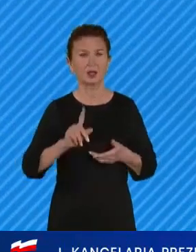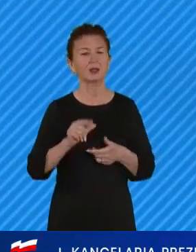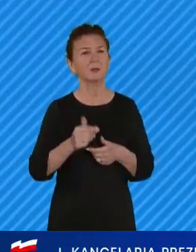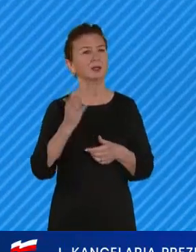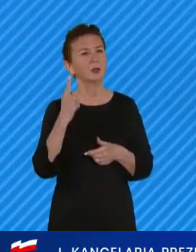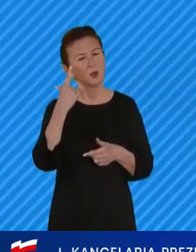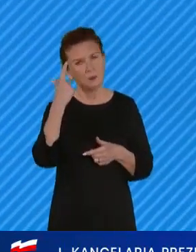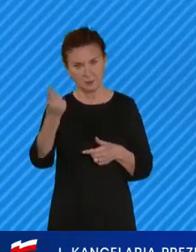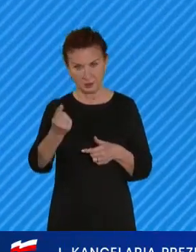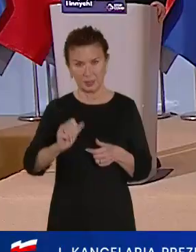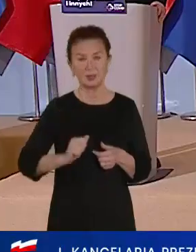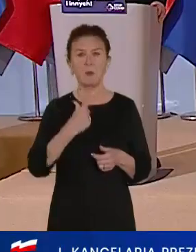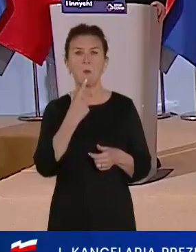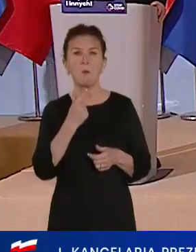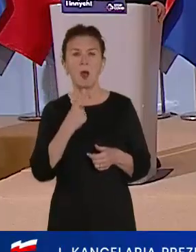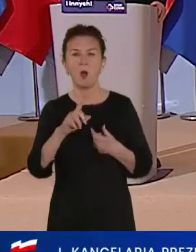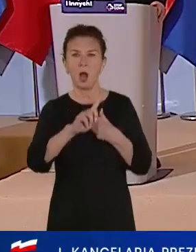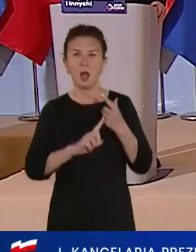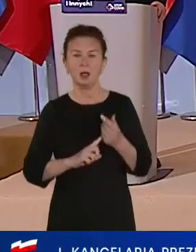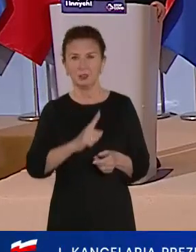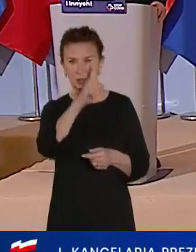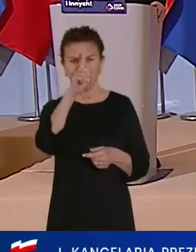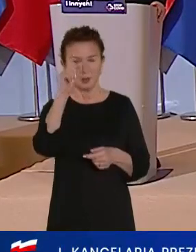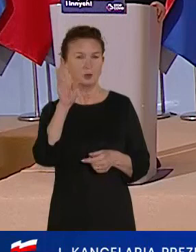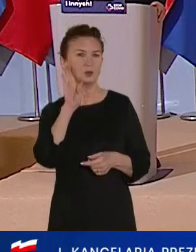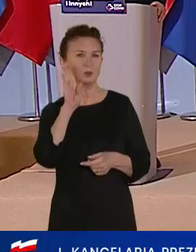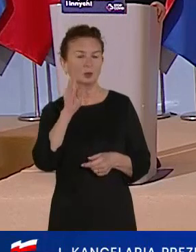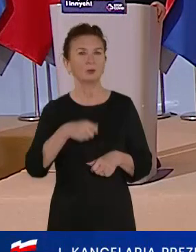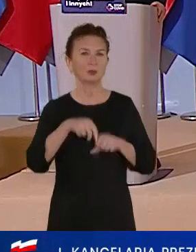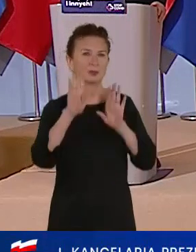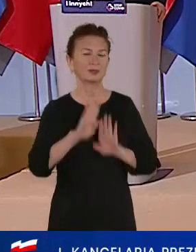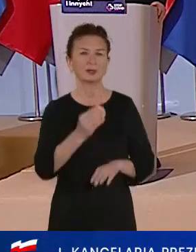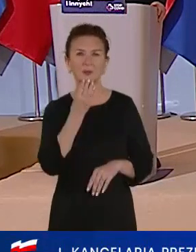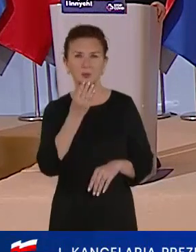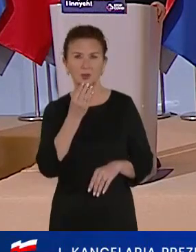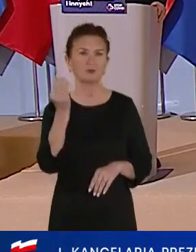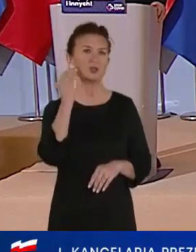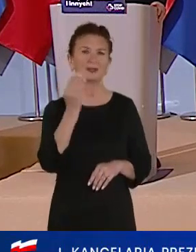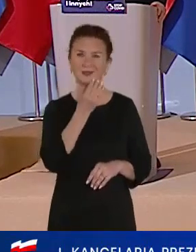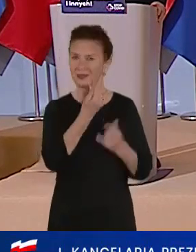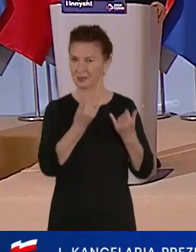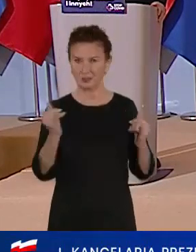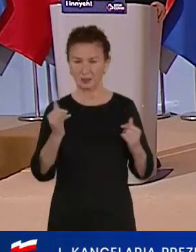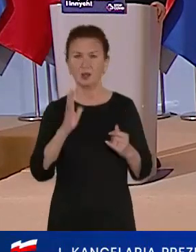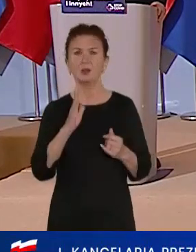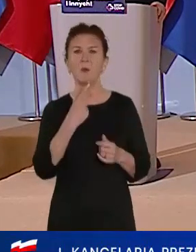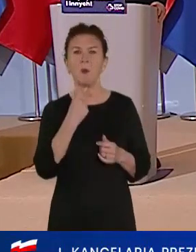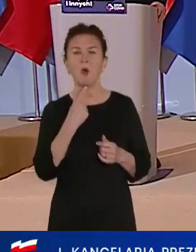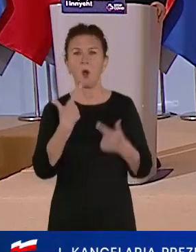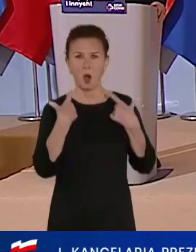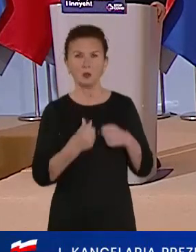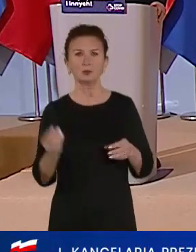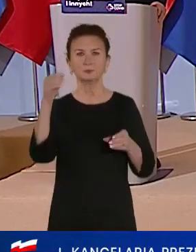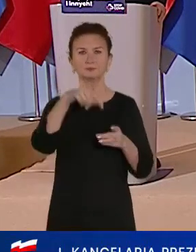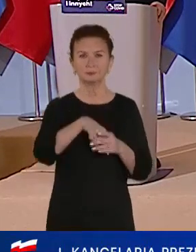mała liczba ludzi, tak żeby, podobnie jak to jest w sklepach spożywczych, w drogeriach, dzisiaj przecież one cały czas są otwarte i wiele innych